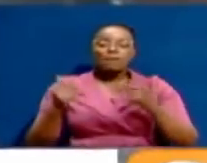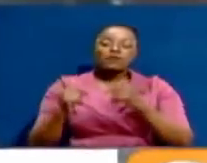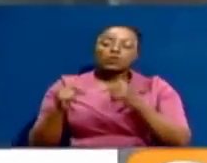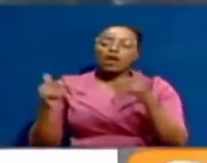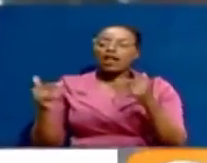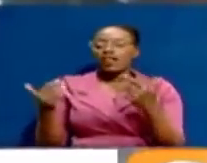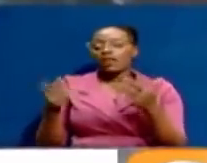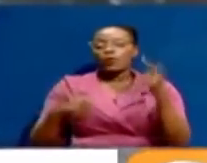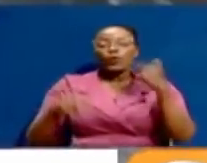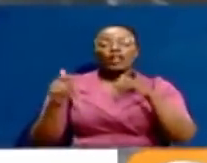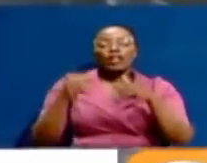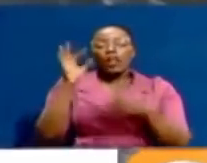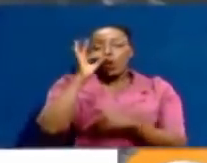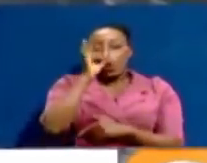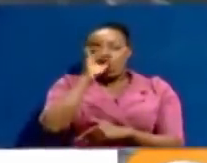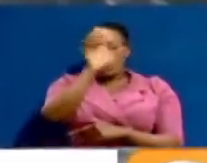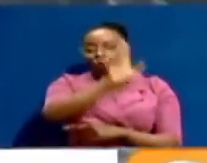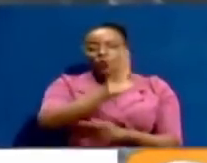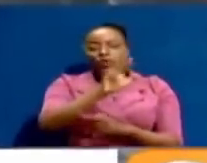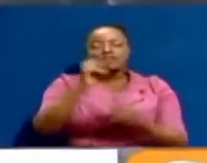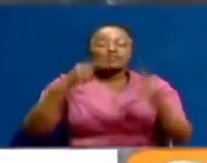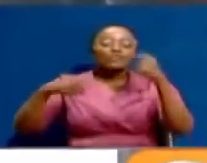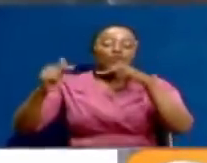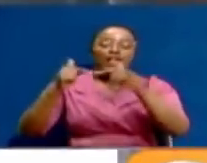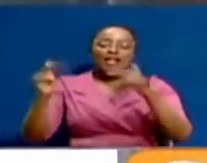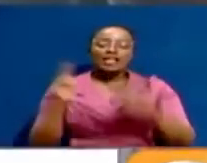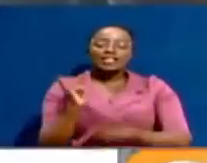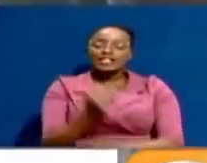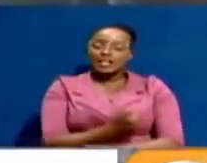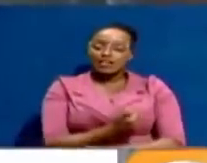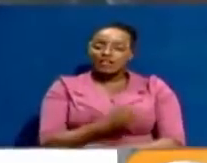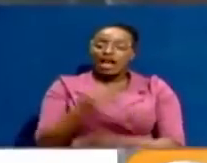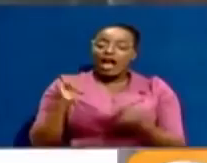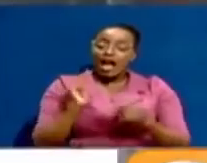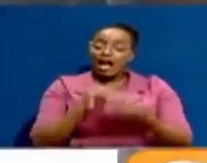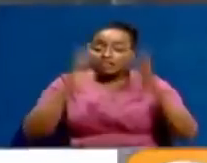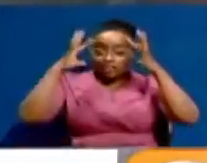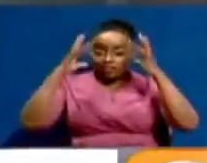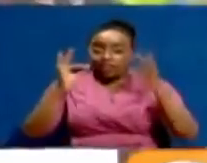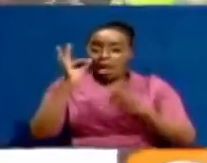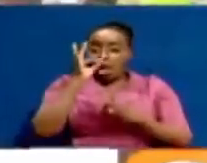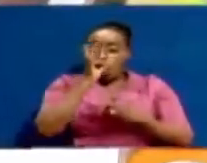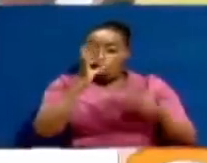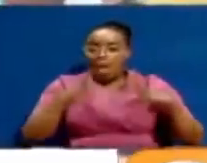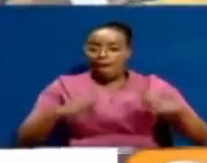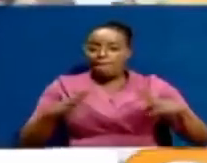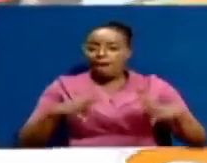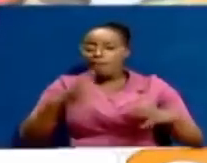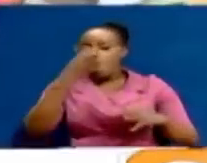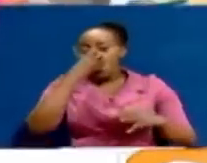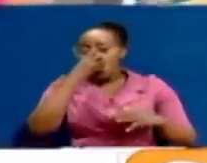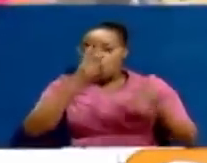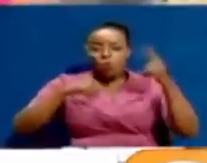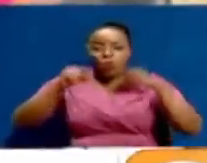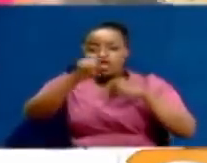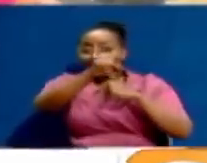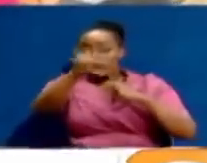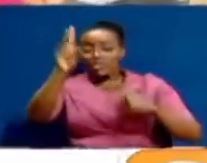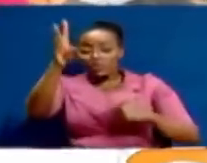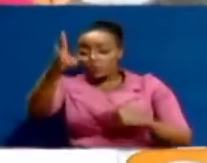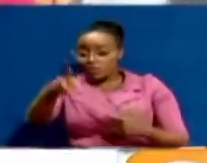ya Nyeri. Kura ya Uhuru Kenyatta mkatushinda. Tumeamua watu ya Nyeri, kula wili ya Muruta tutashinda